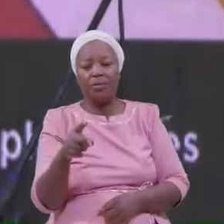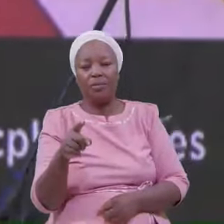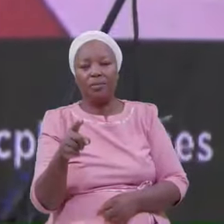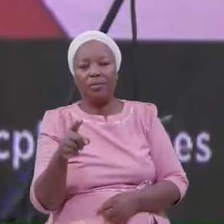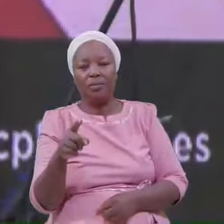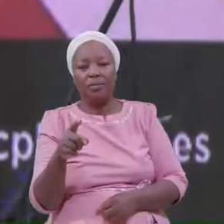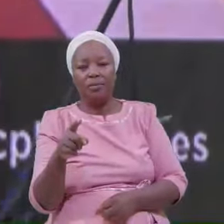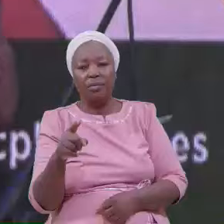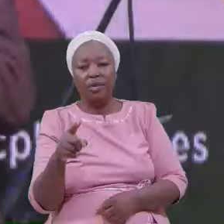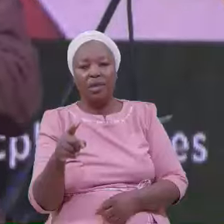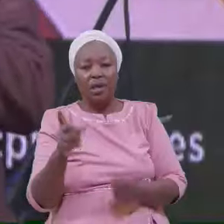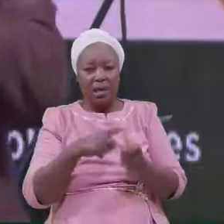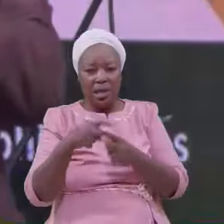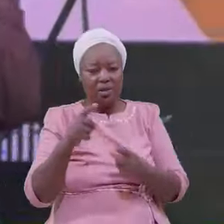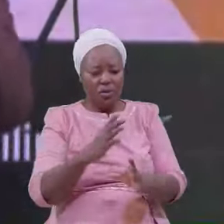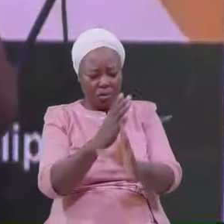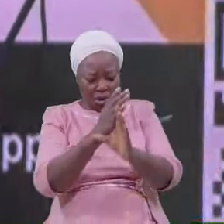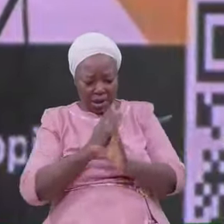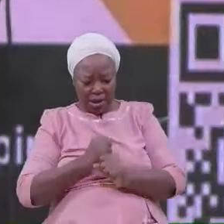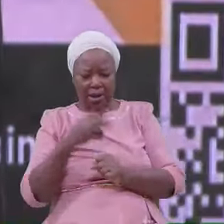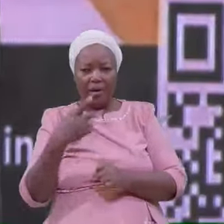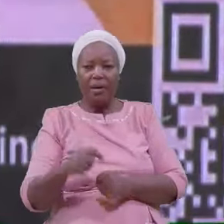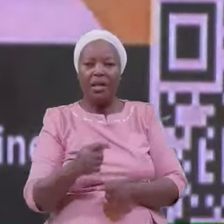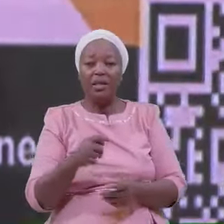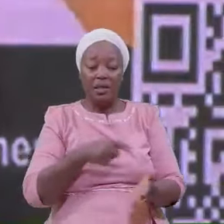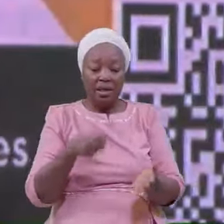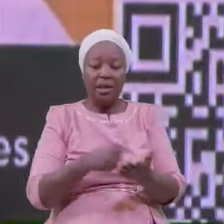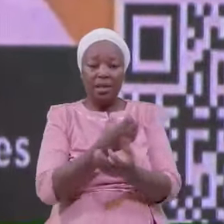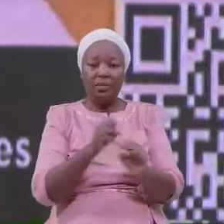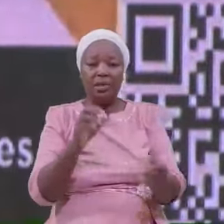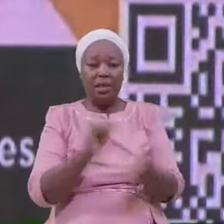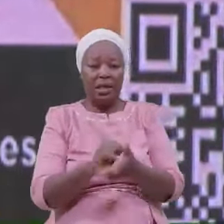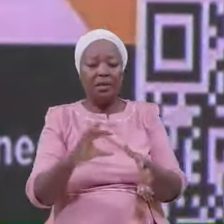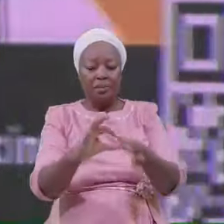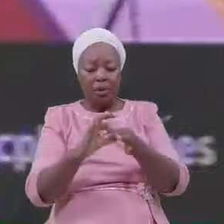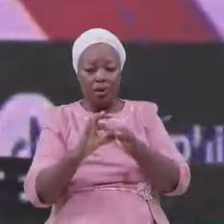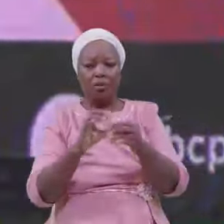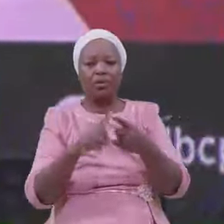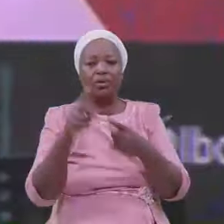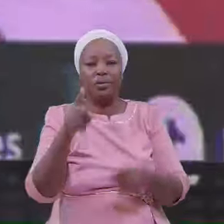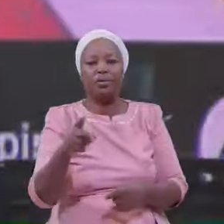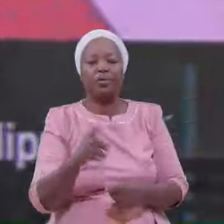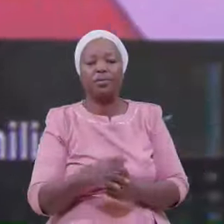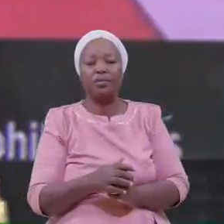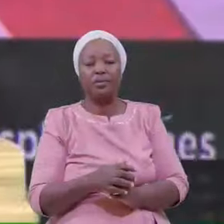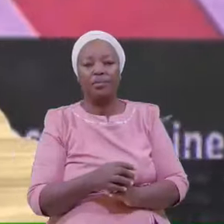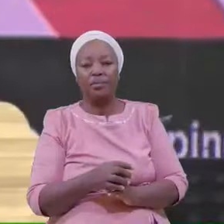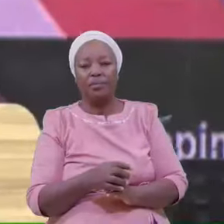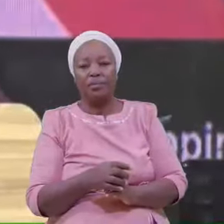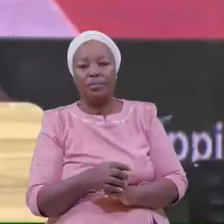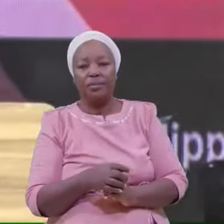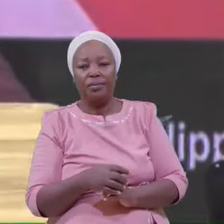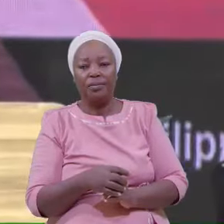Ang you receive the salvation that belongs to you. Tanggapin mo ang kaligtasang ito